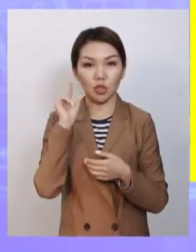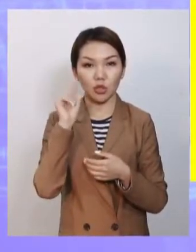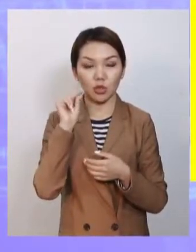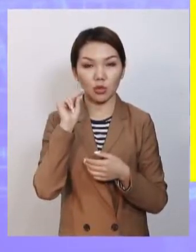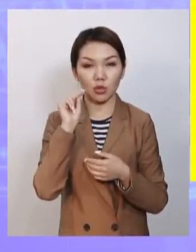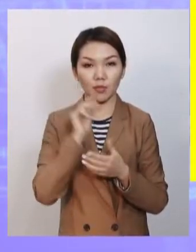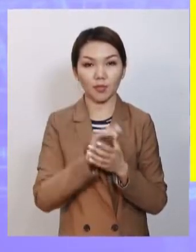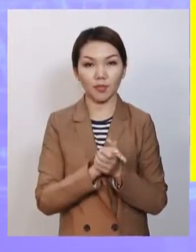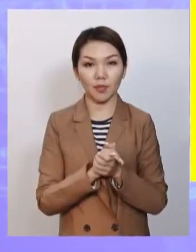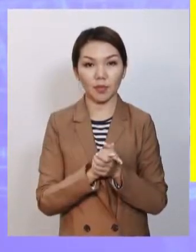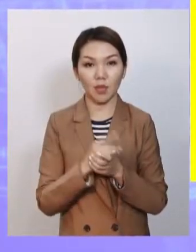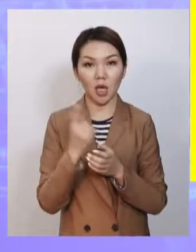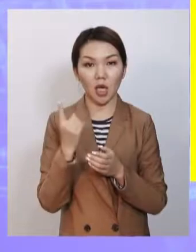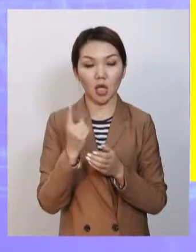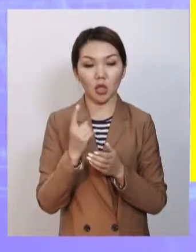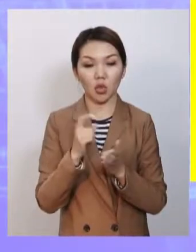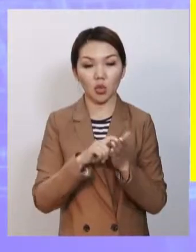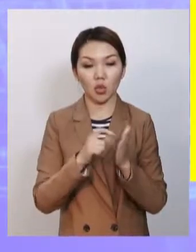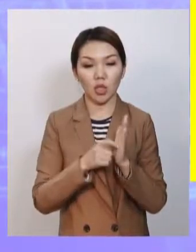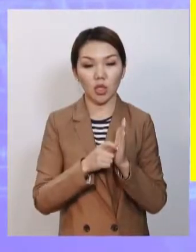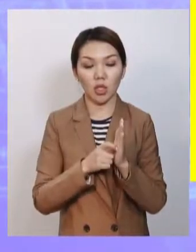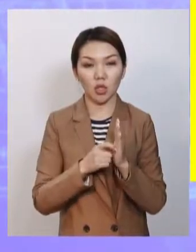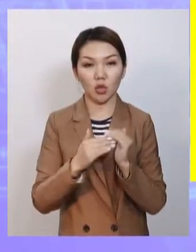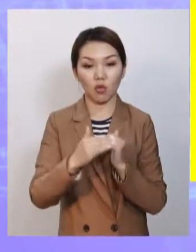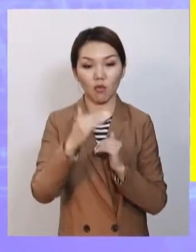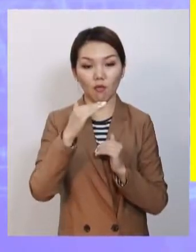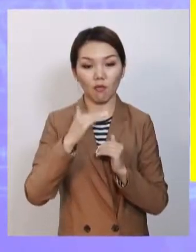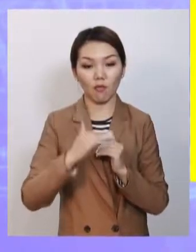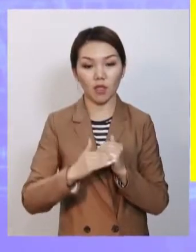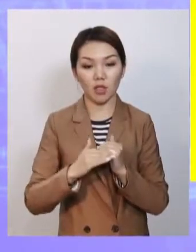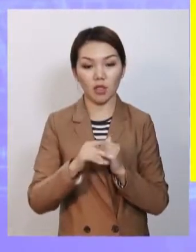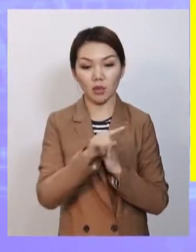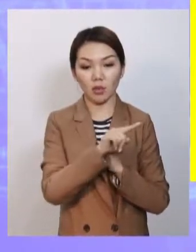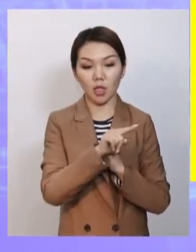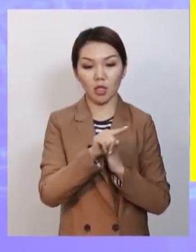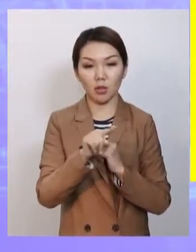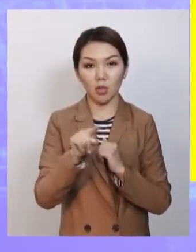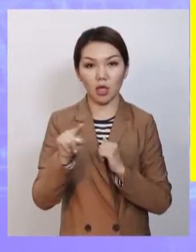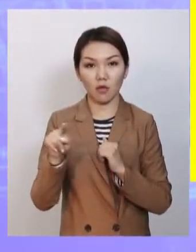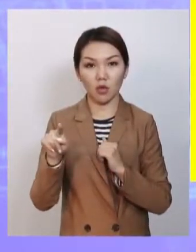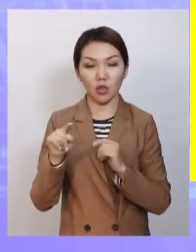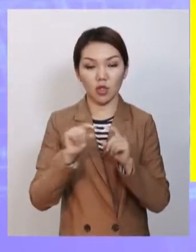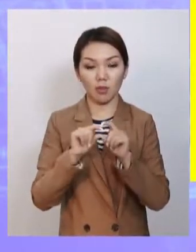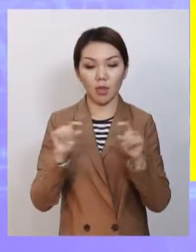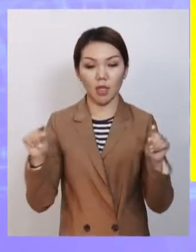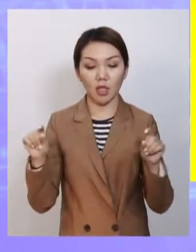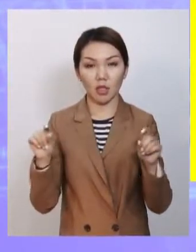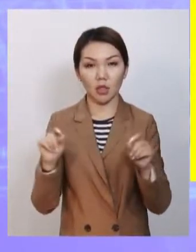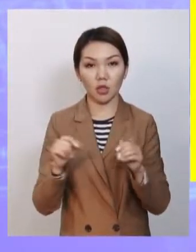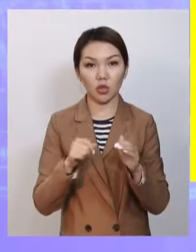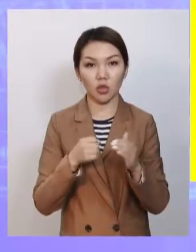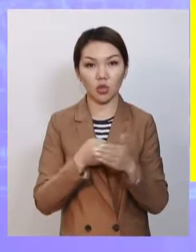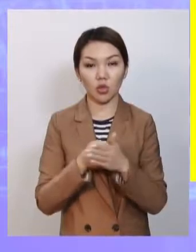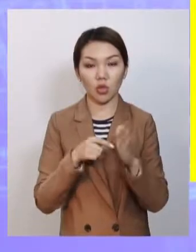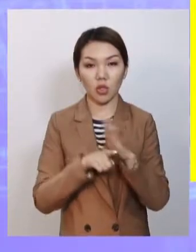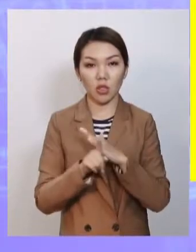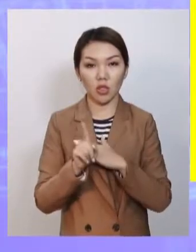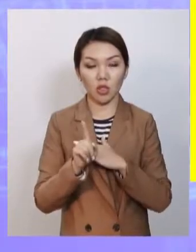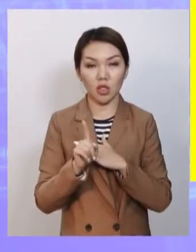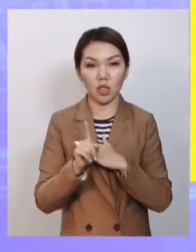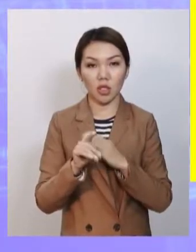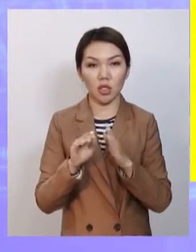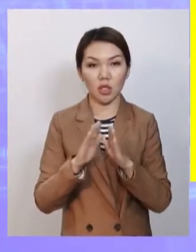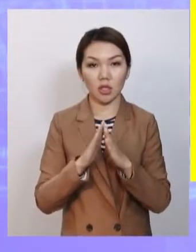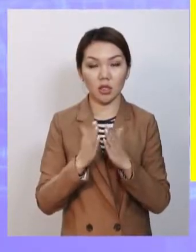отступаем одну клетку вниз пальцем проводим линию до начало страницы ставим